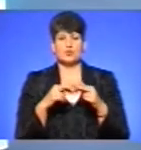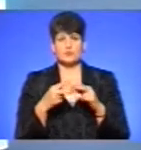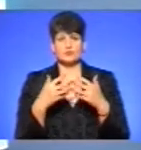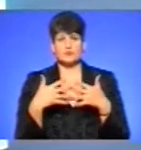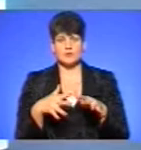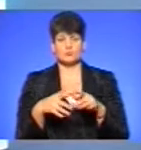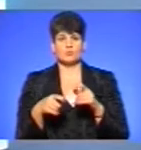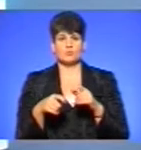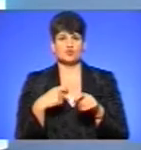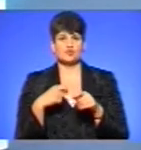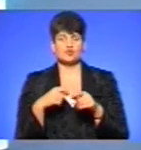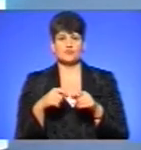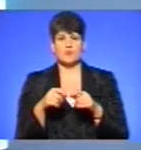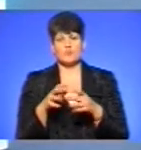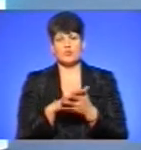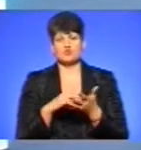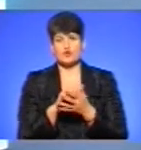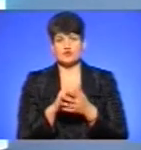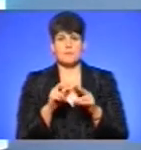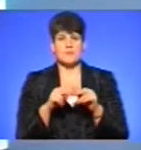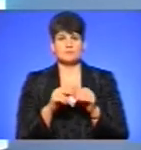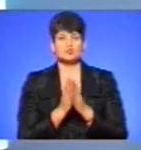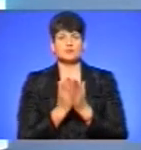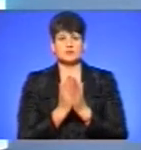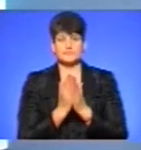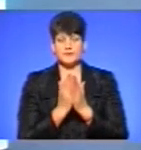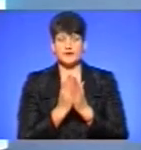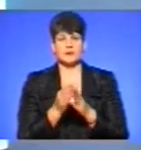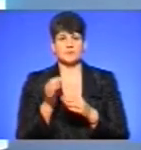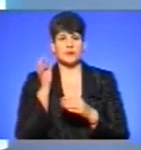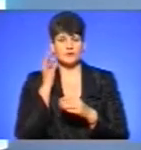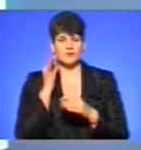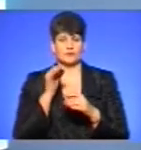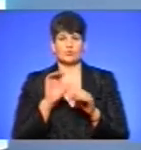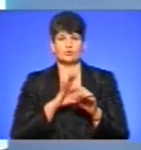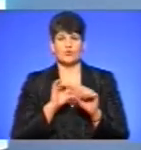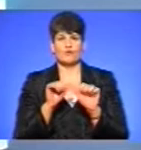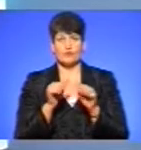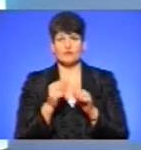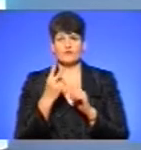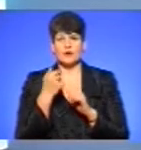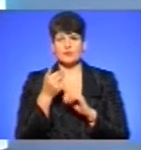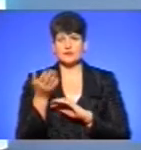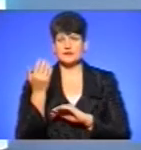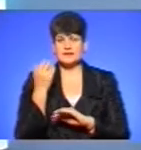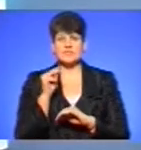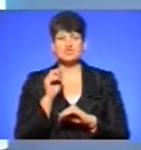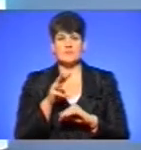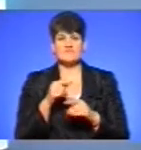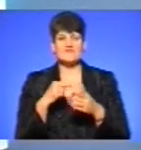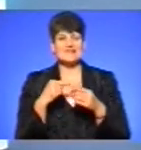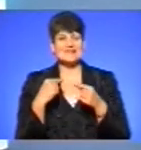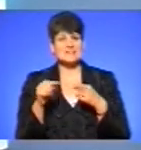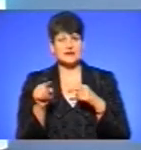паспорту книжечки. Я пропоную пригадати, як відбувалося оформлення ID-карток 2 роки тому та чим вони відрізняються від